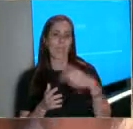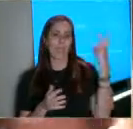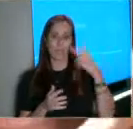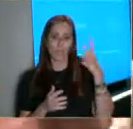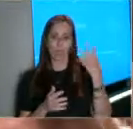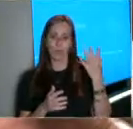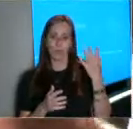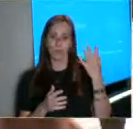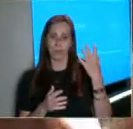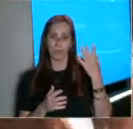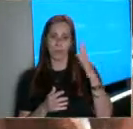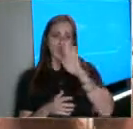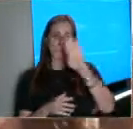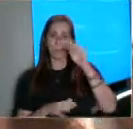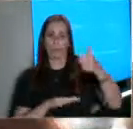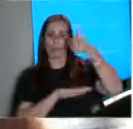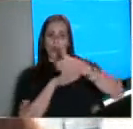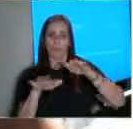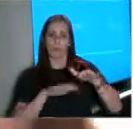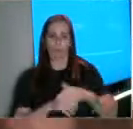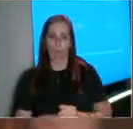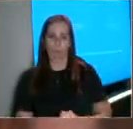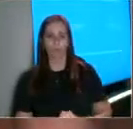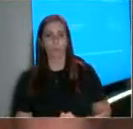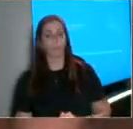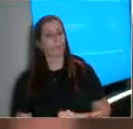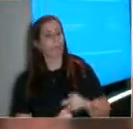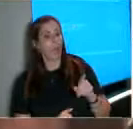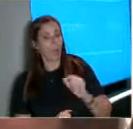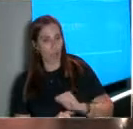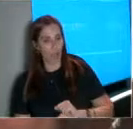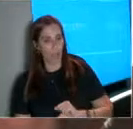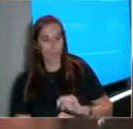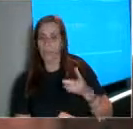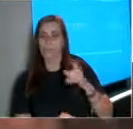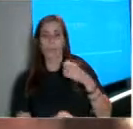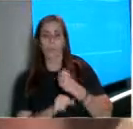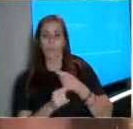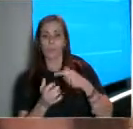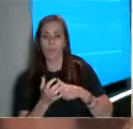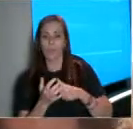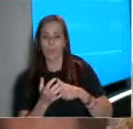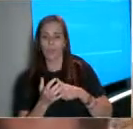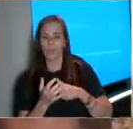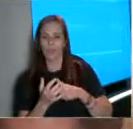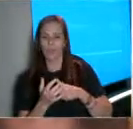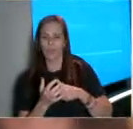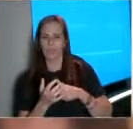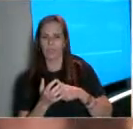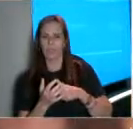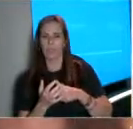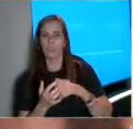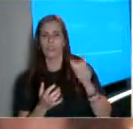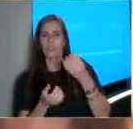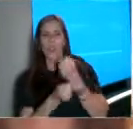וכמובן שבראשה יעמוד בנימין נתניהו. נושא אחר. מה צריך לעשות כדי שהצעירה הישראלית